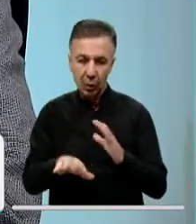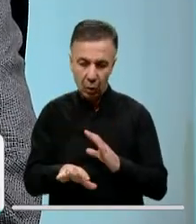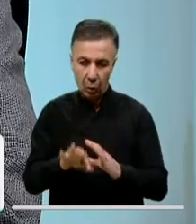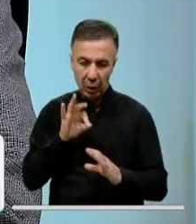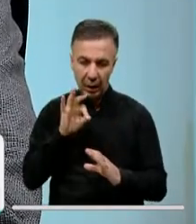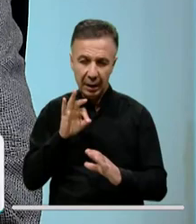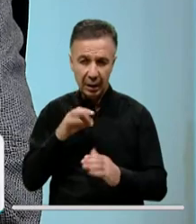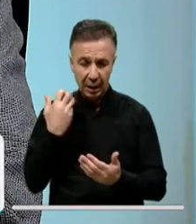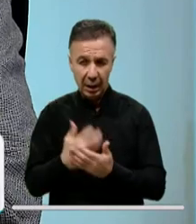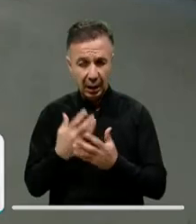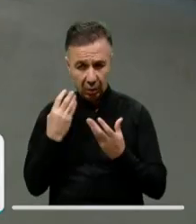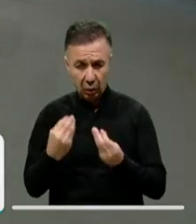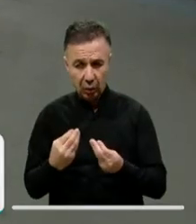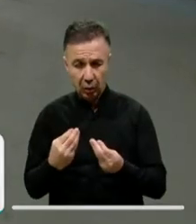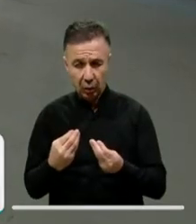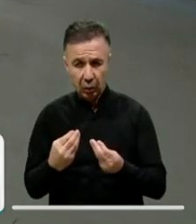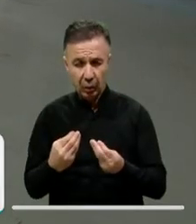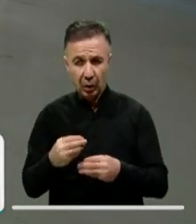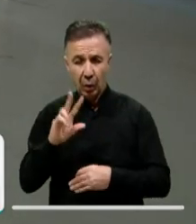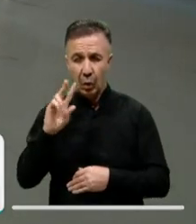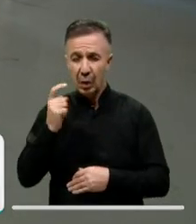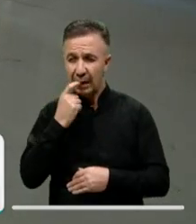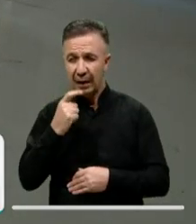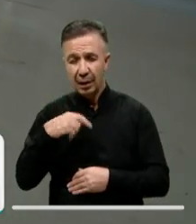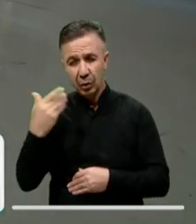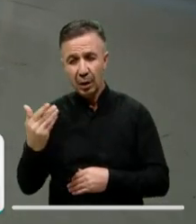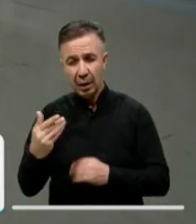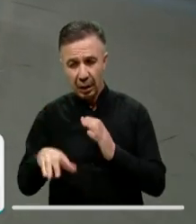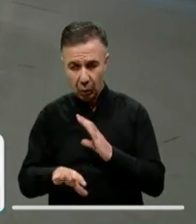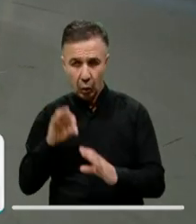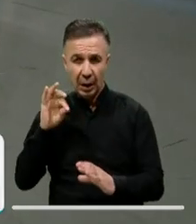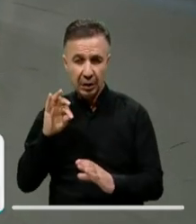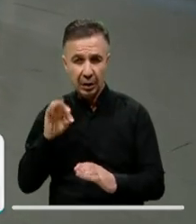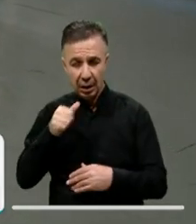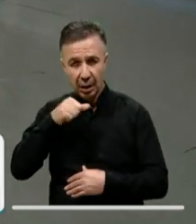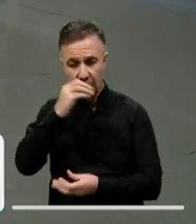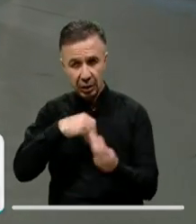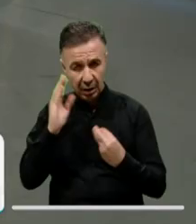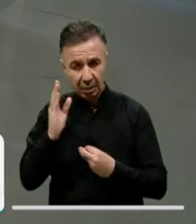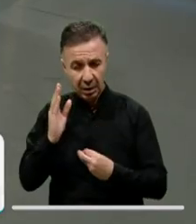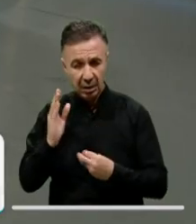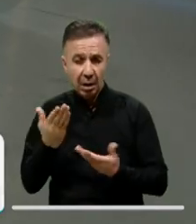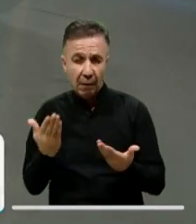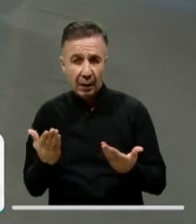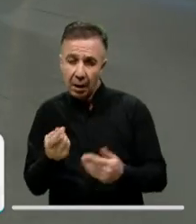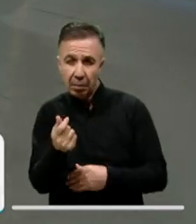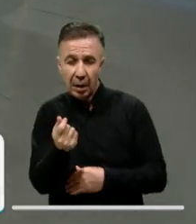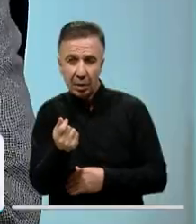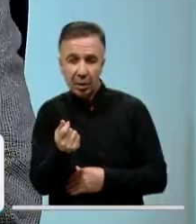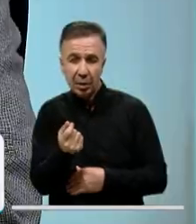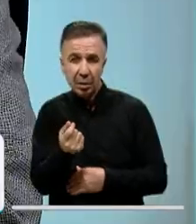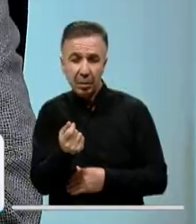girdi, yazıldı. Efendim 3 sene sonra çıktı, 5 sene sonra çıktı. Fakat henüz maddi